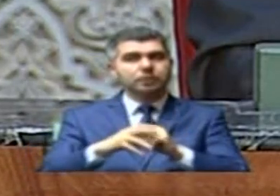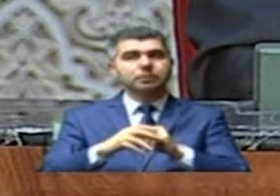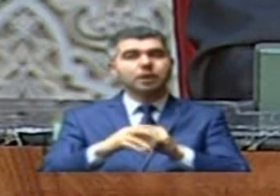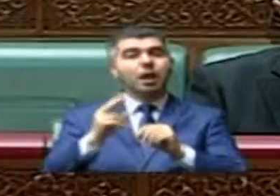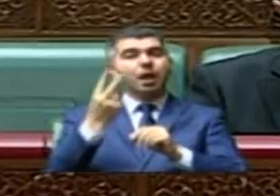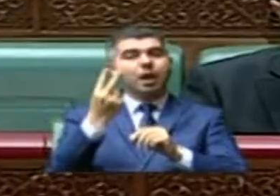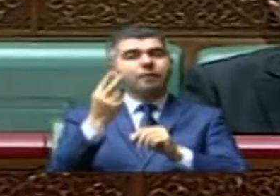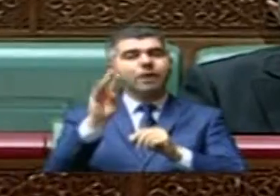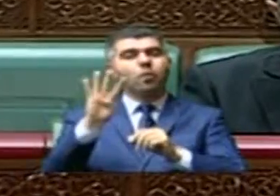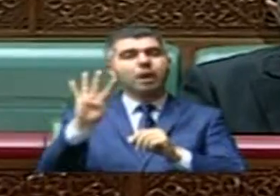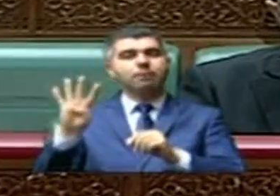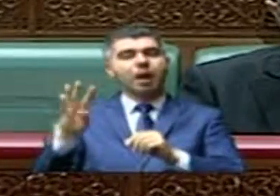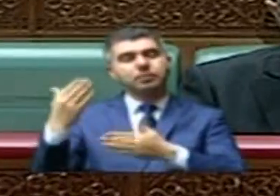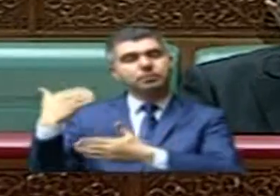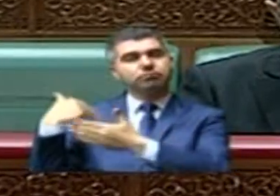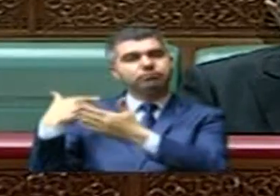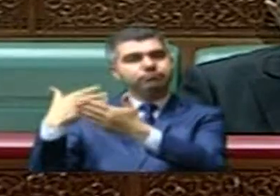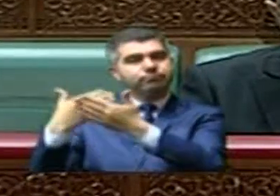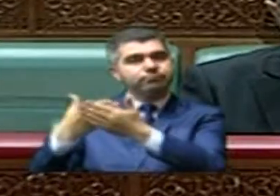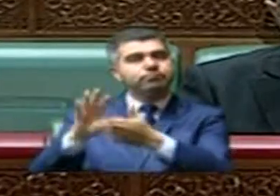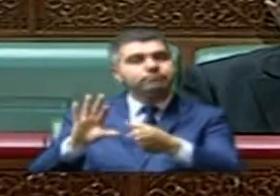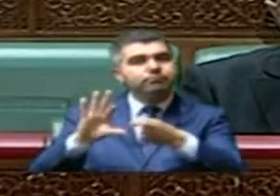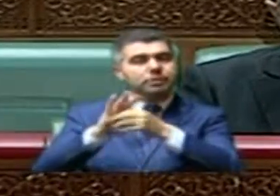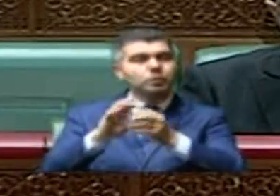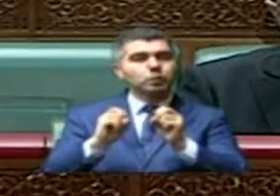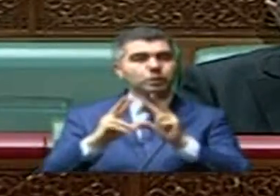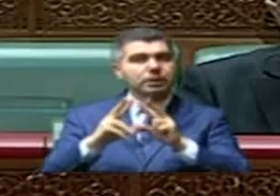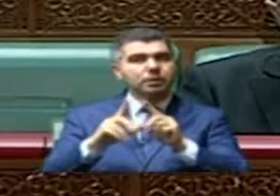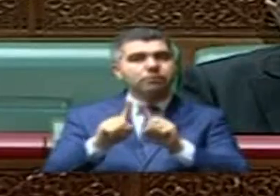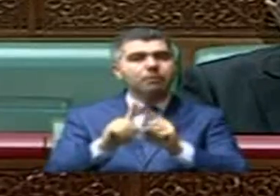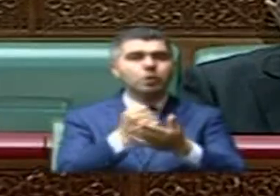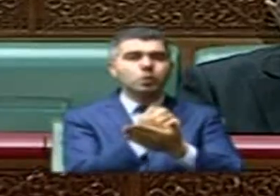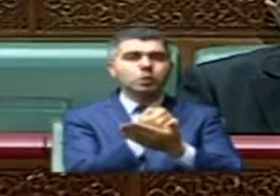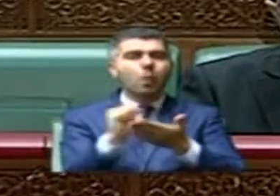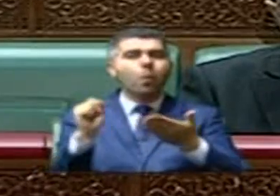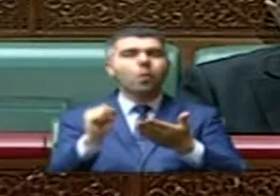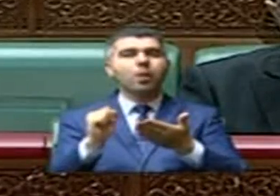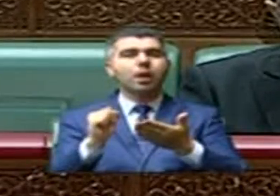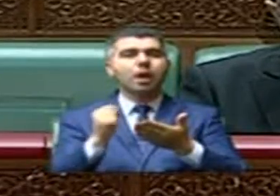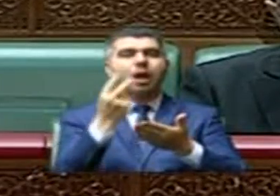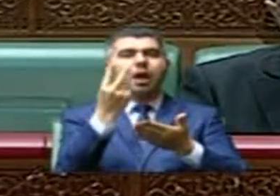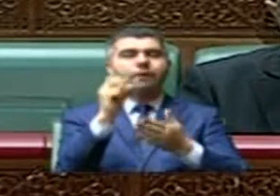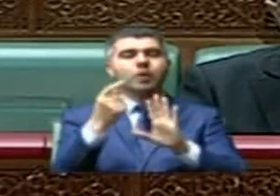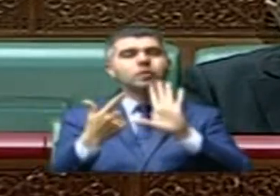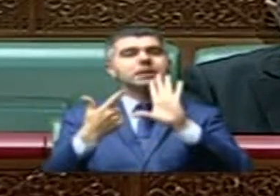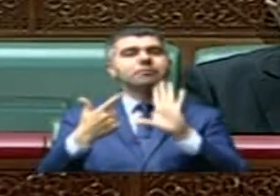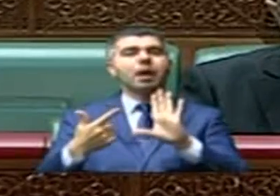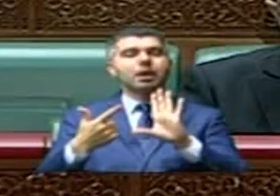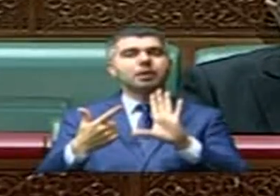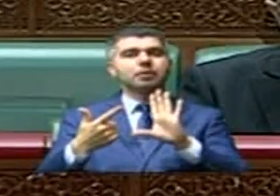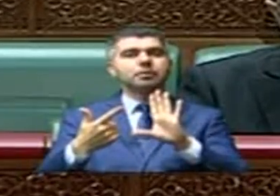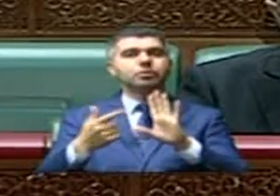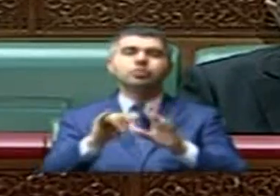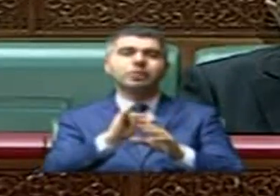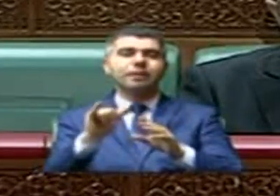سنه 2004 وكان الهدف هو القضاء على كل الدواوير بالمدينه في افق 2007. للاسف لم يتحقق